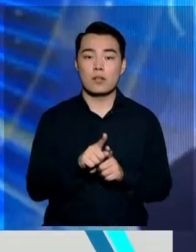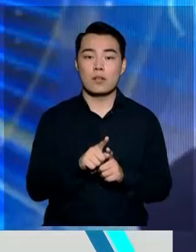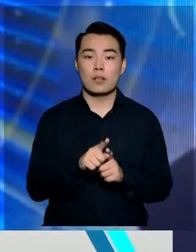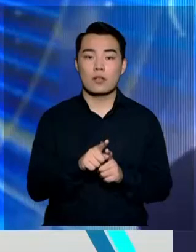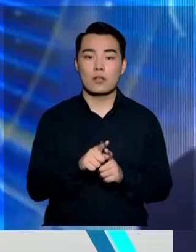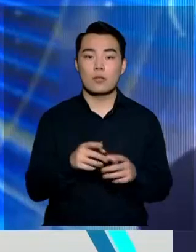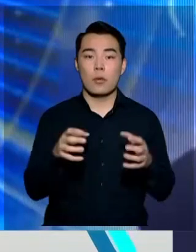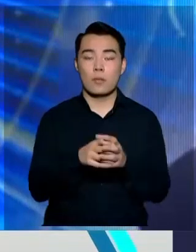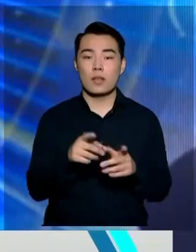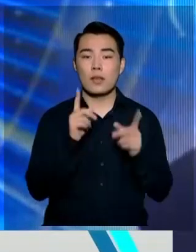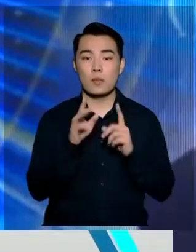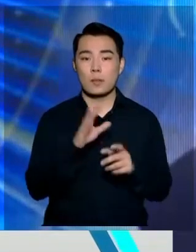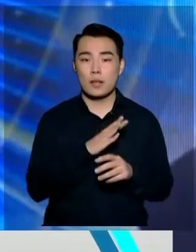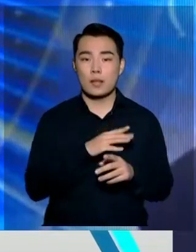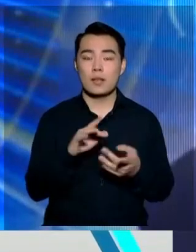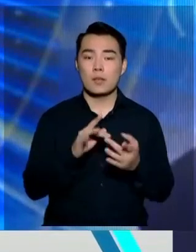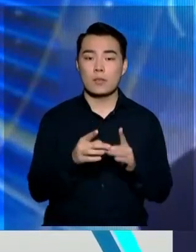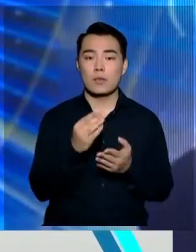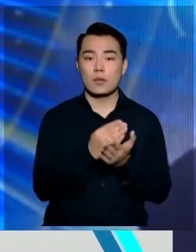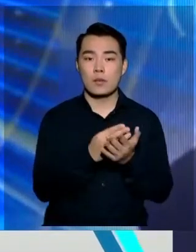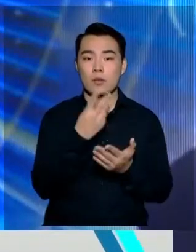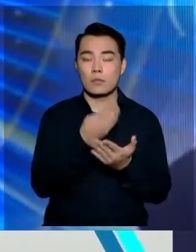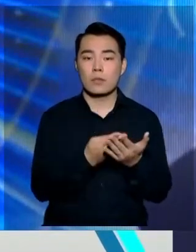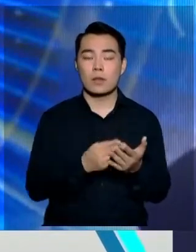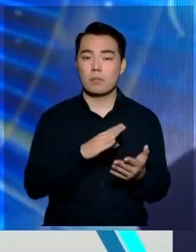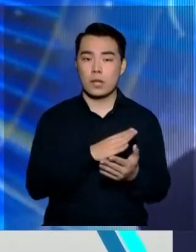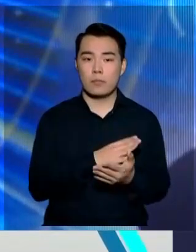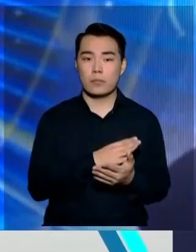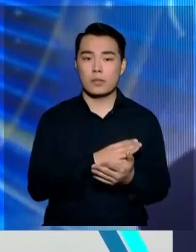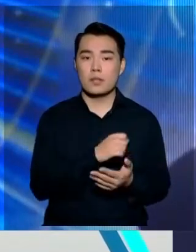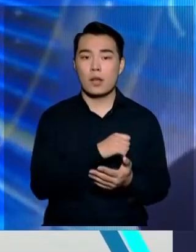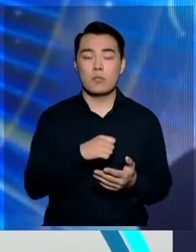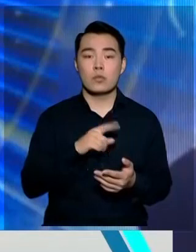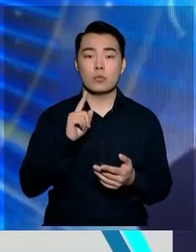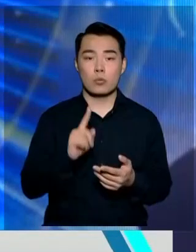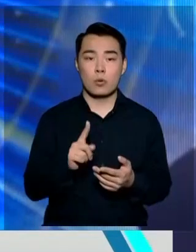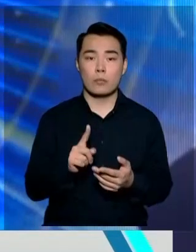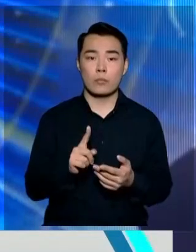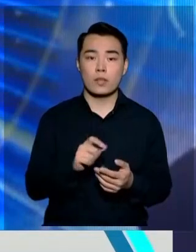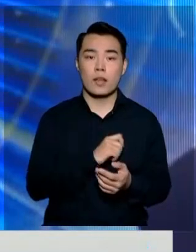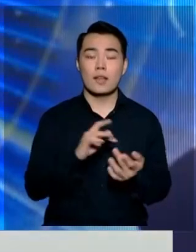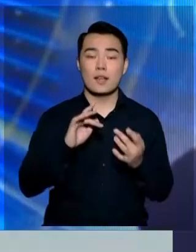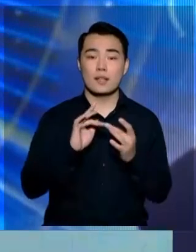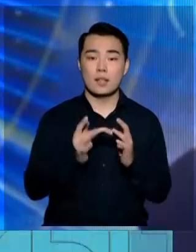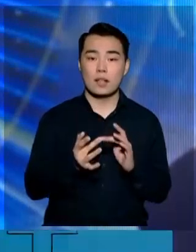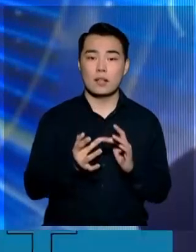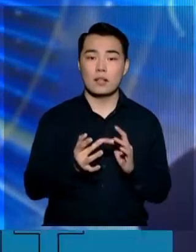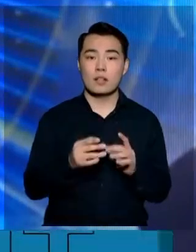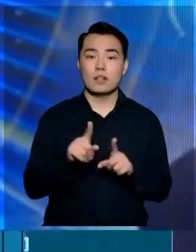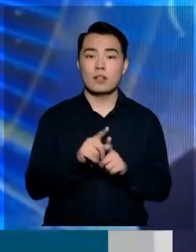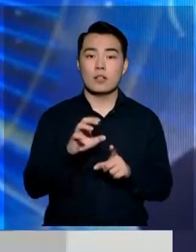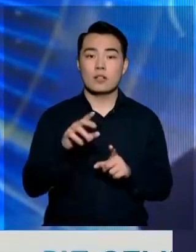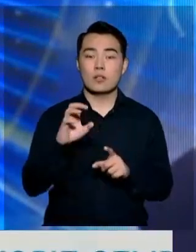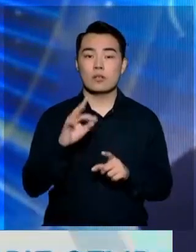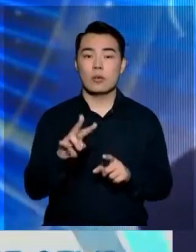топтадық, электронды қылдық, сон арқылы көрсетіп жатырмыз. Ал негізі супер сон дегеніз ол тағы да